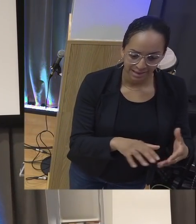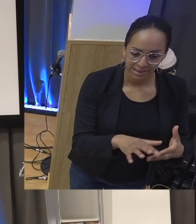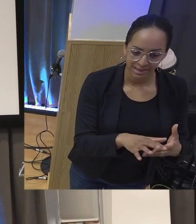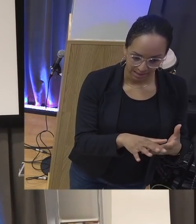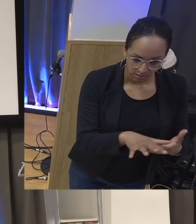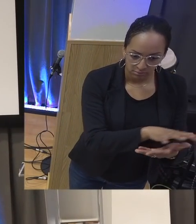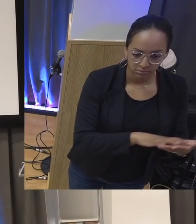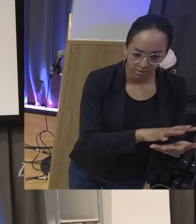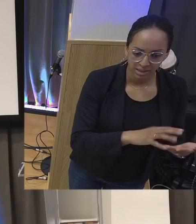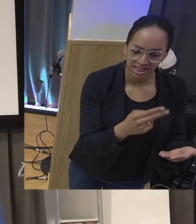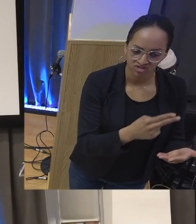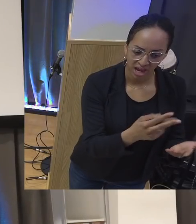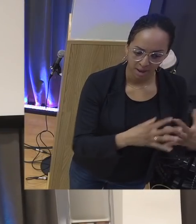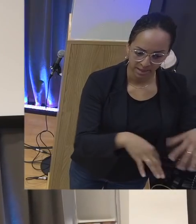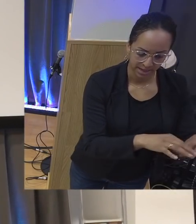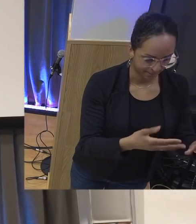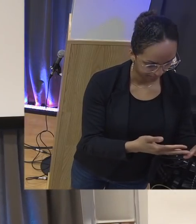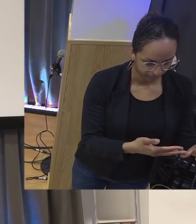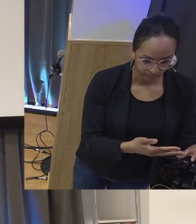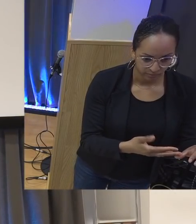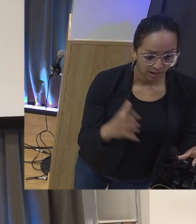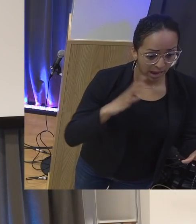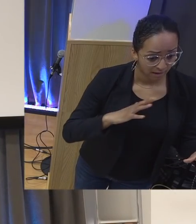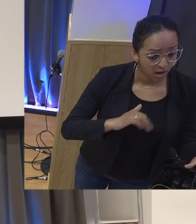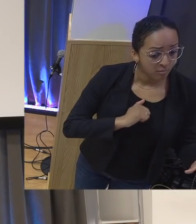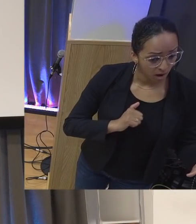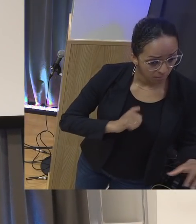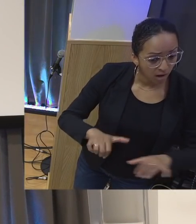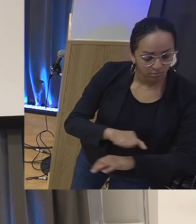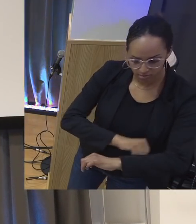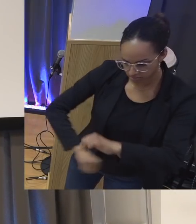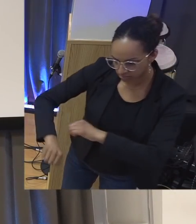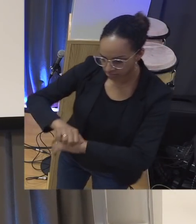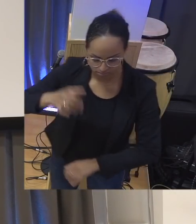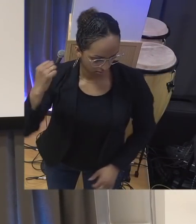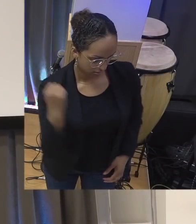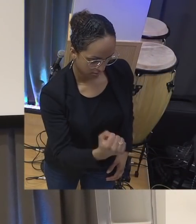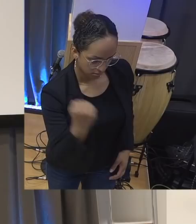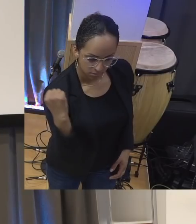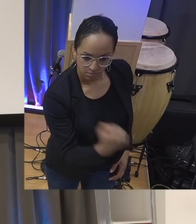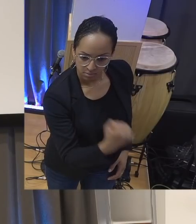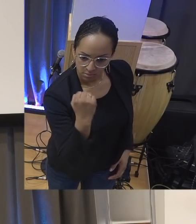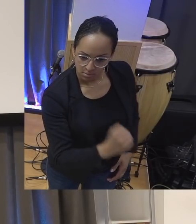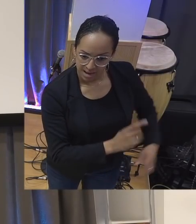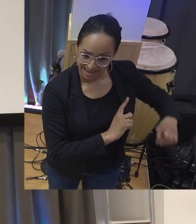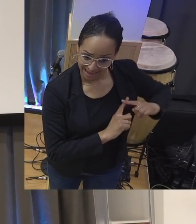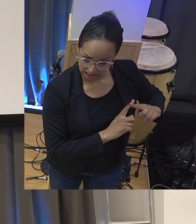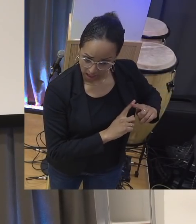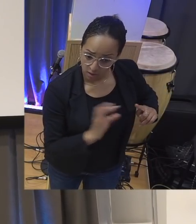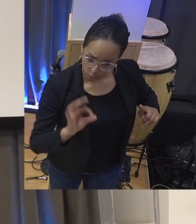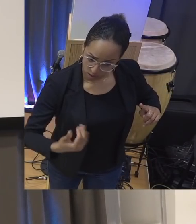Et il était de ceux qui organisaient des crimes à l'égard des chrétiens. Et il racontait dans son